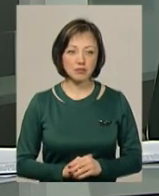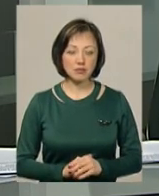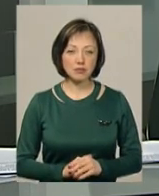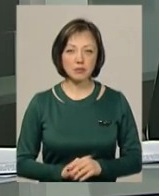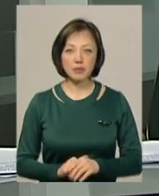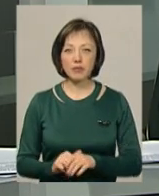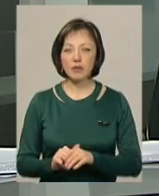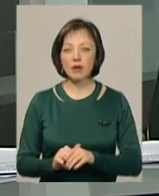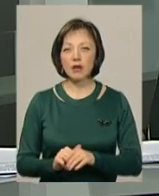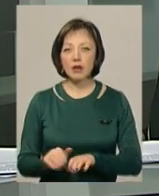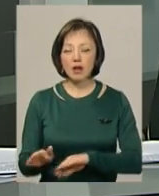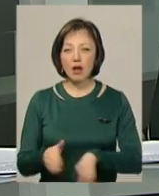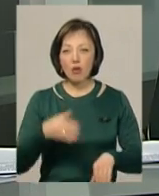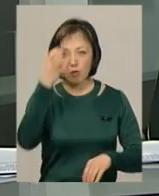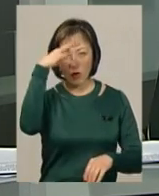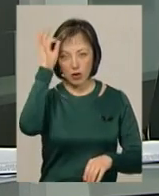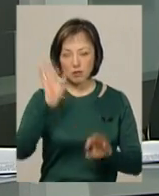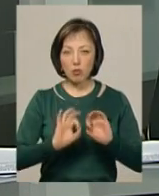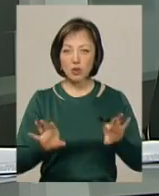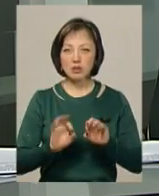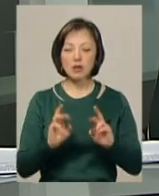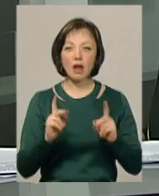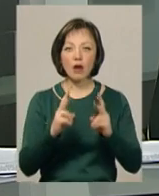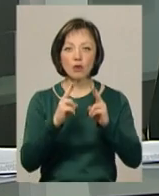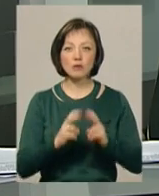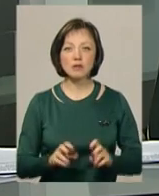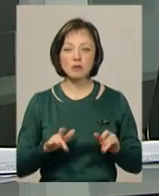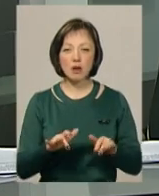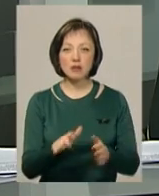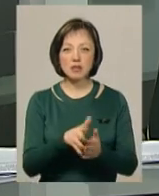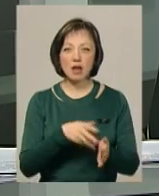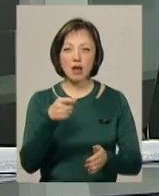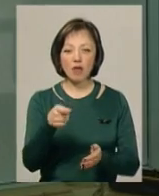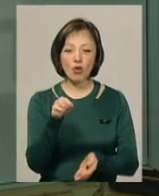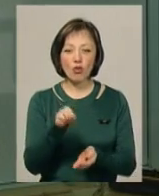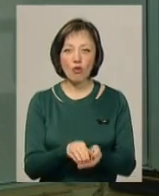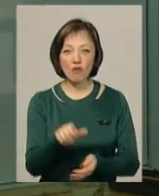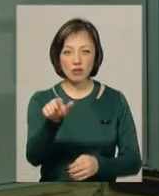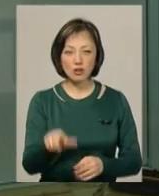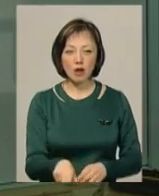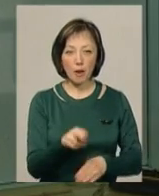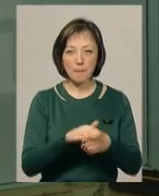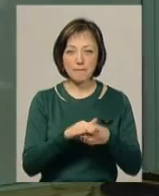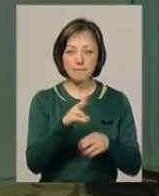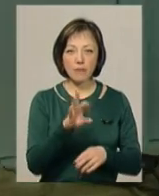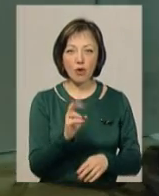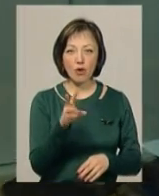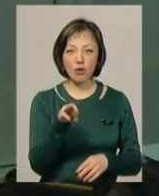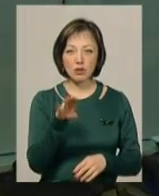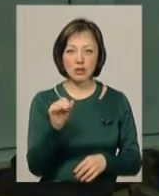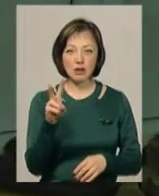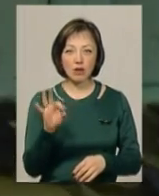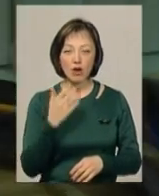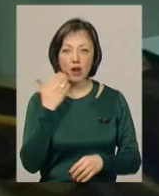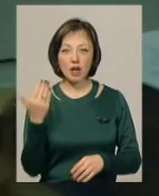У поліції пояснили, як будуть розслідувати справу за заявою довічника Івана Покотила. За словами речниці Хмельницького відділу